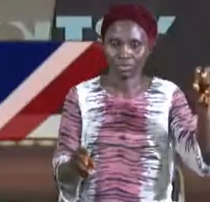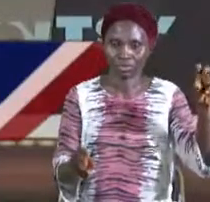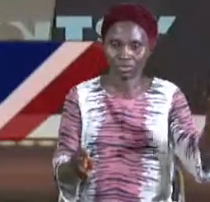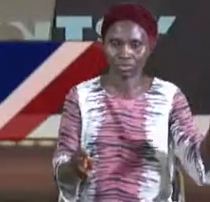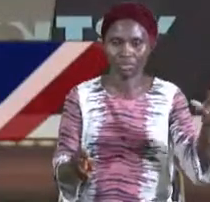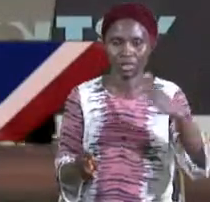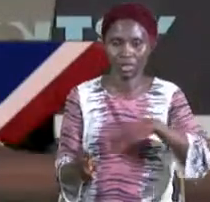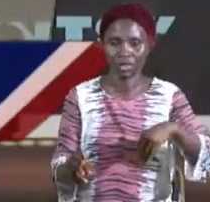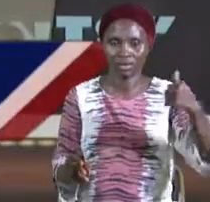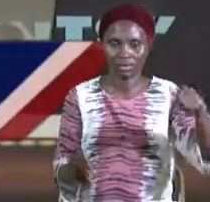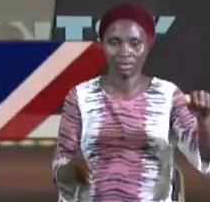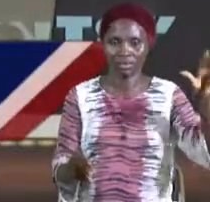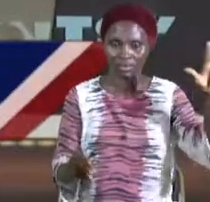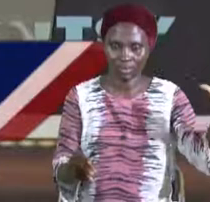13. Jean